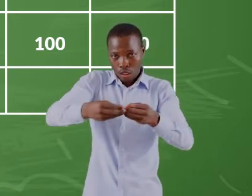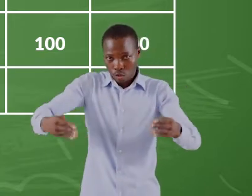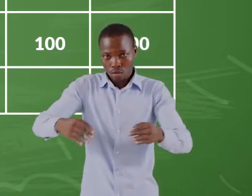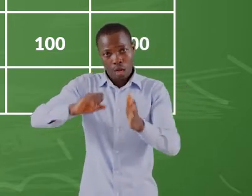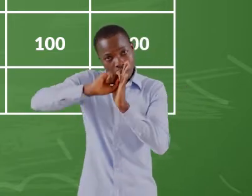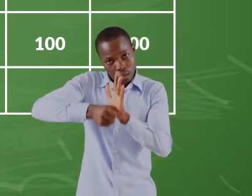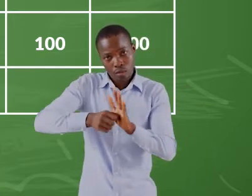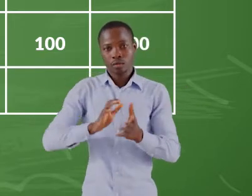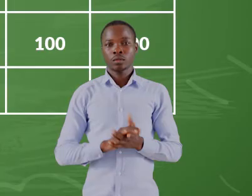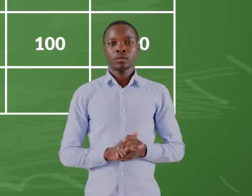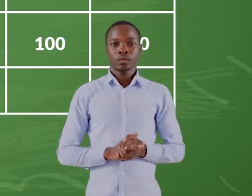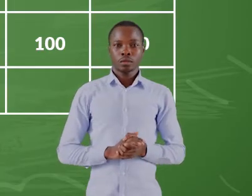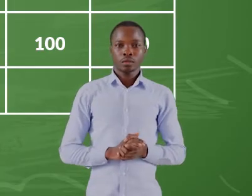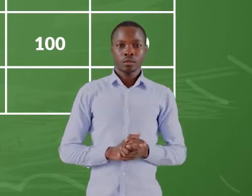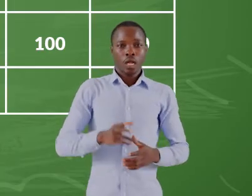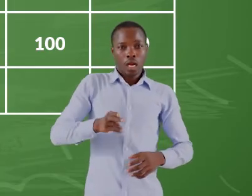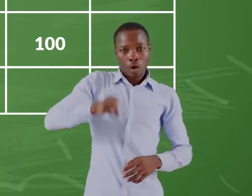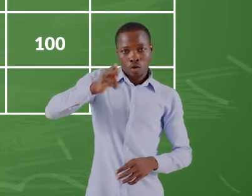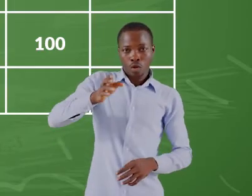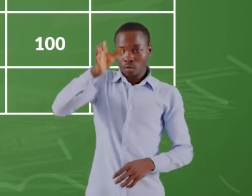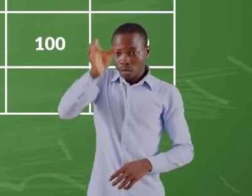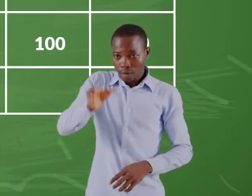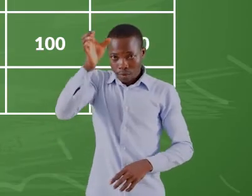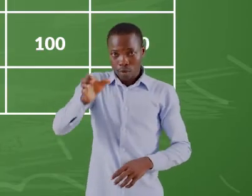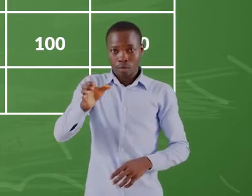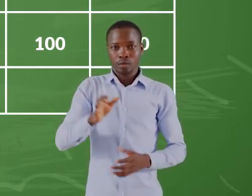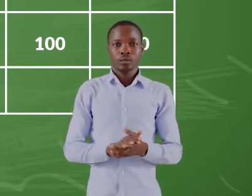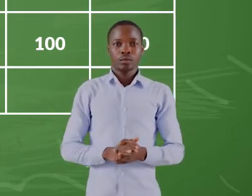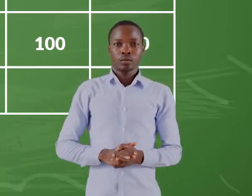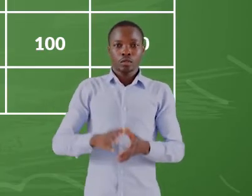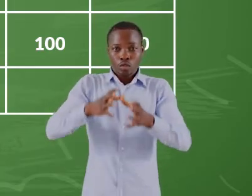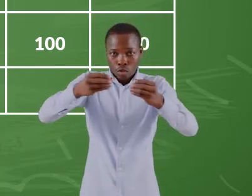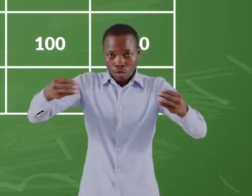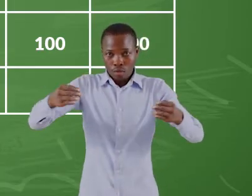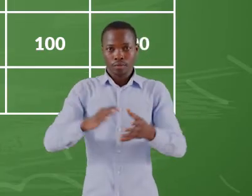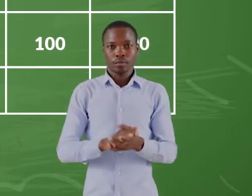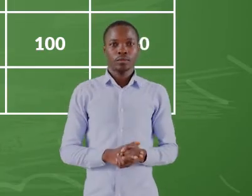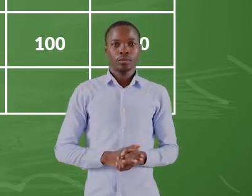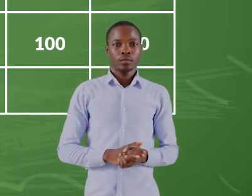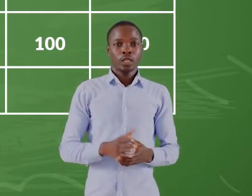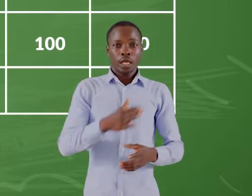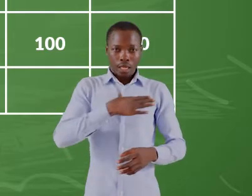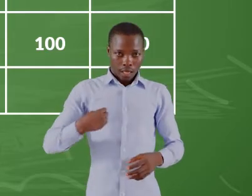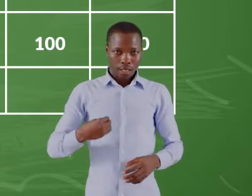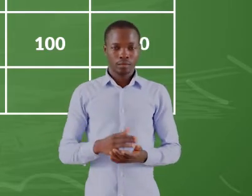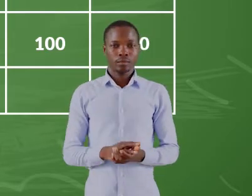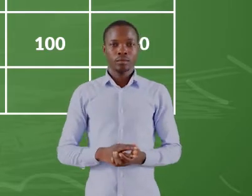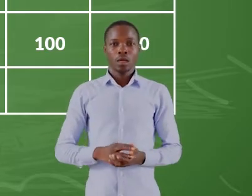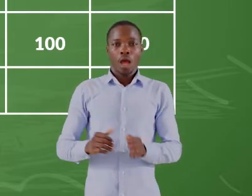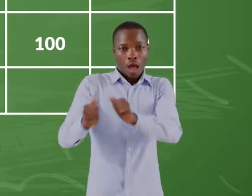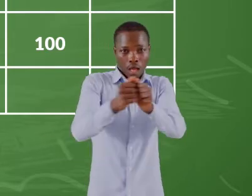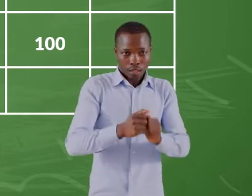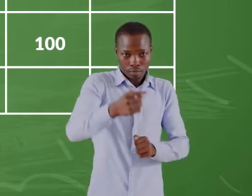secondes, la hauteur de la colonne de sol et ensuite, nous